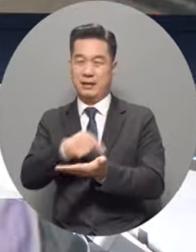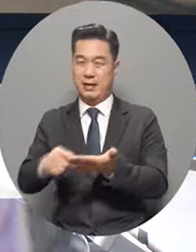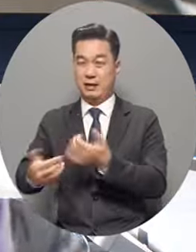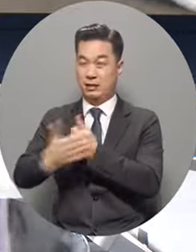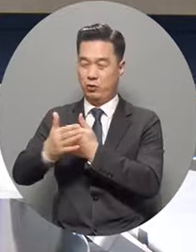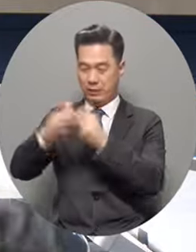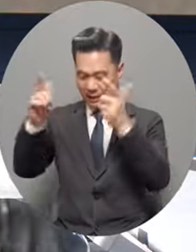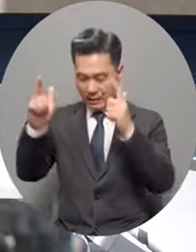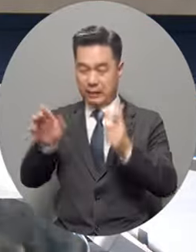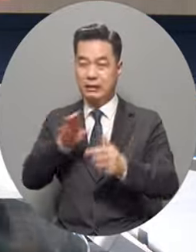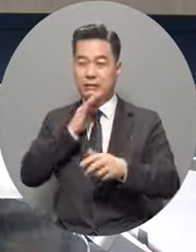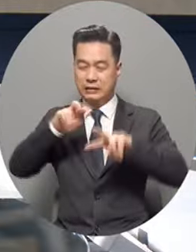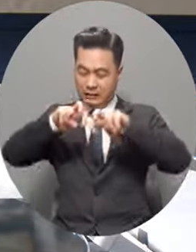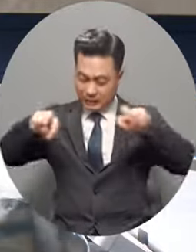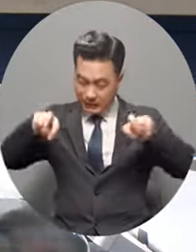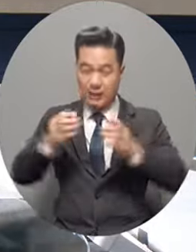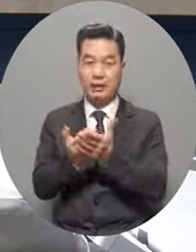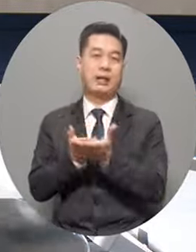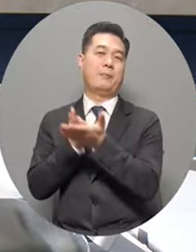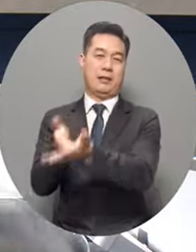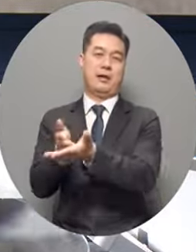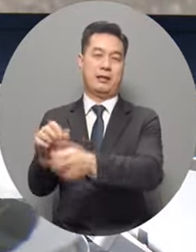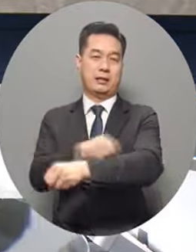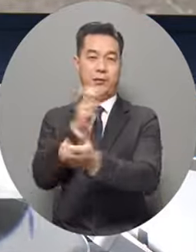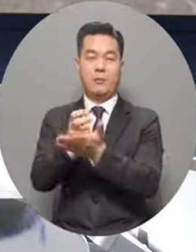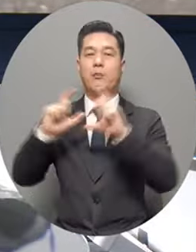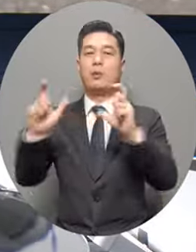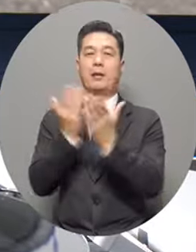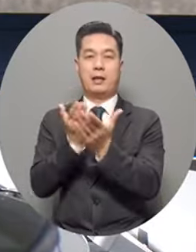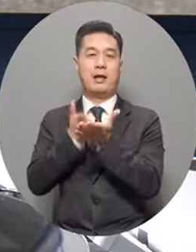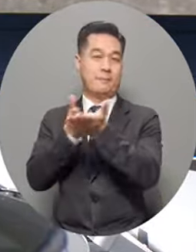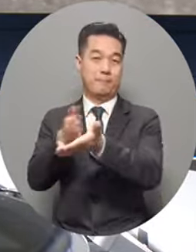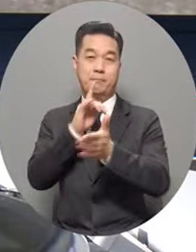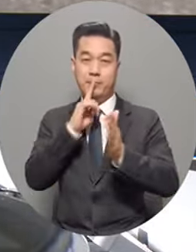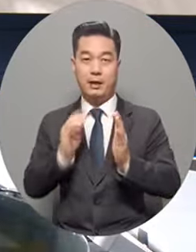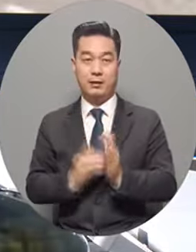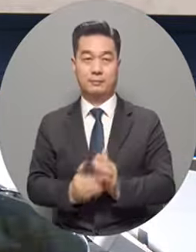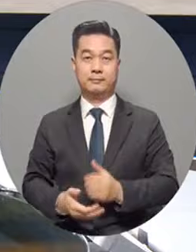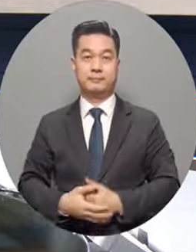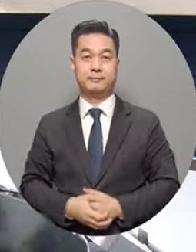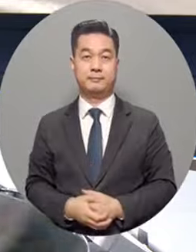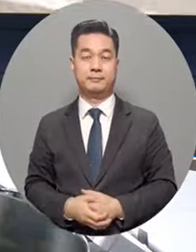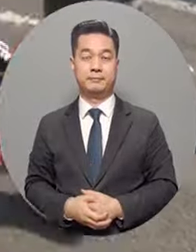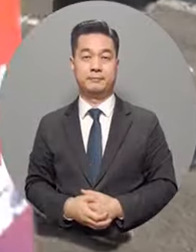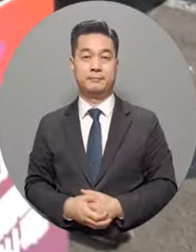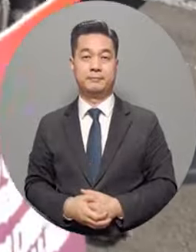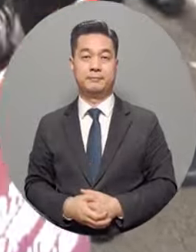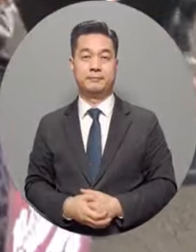진상 규명이라면서 특별법 공포를 촉구했습니다. 송서영 기자가 전하겠습니다.